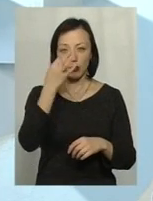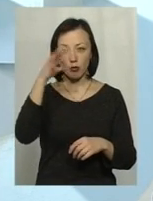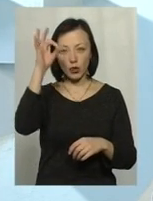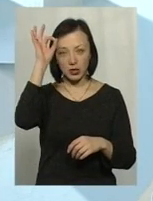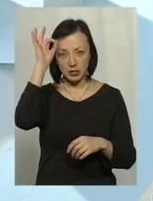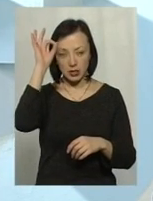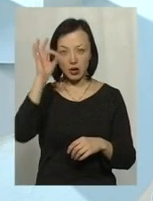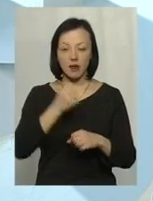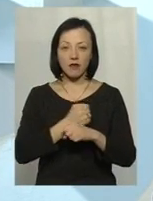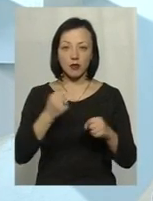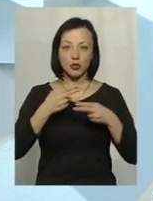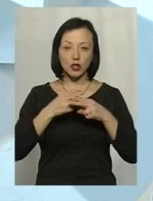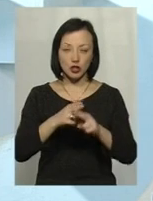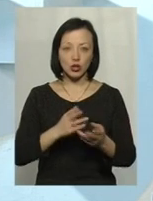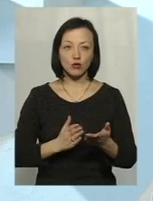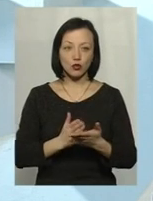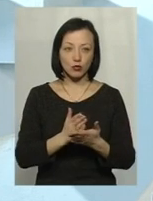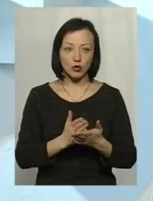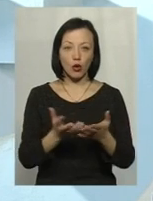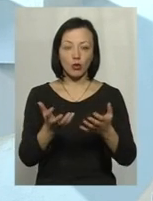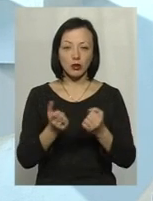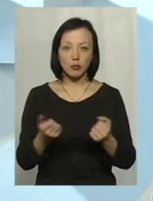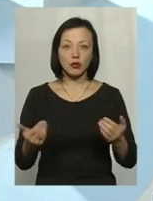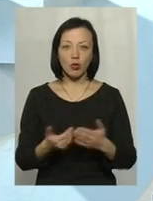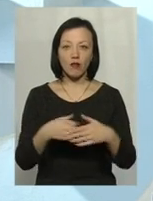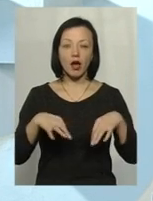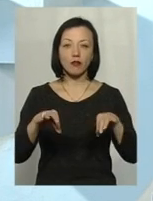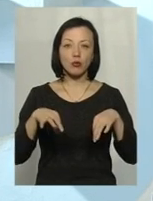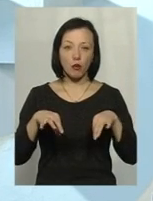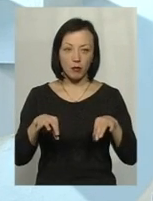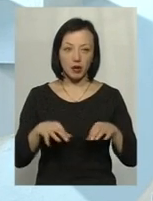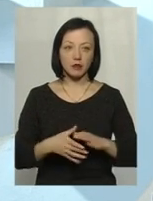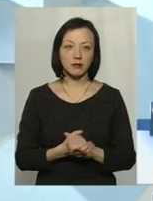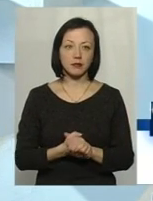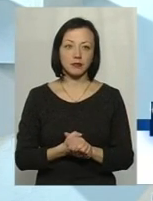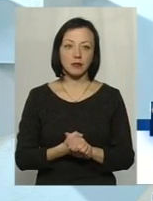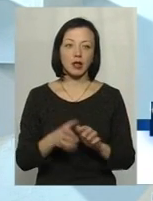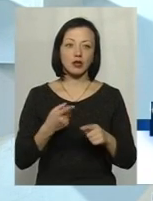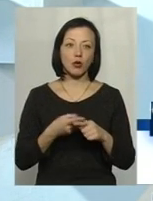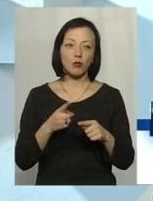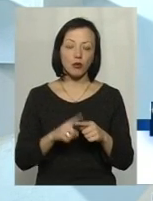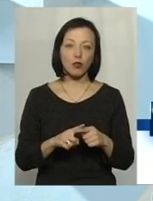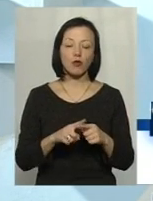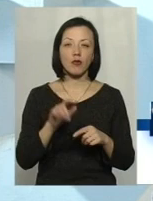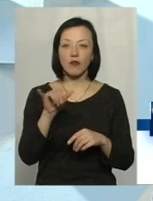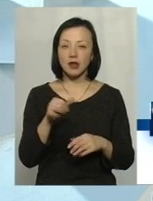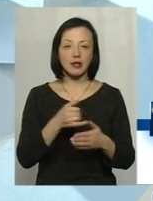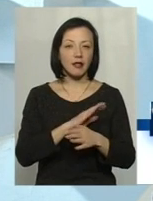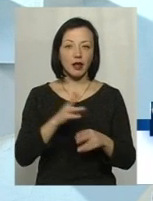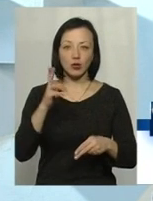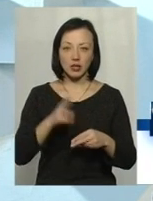поліції вибухотехнічна служба отримала новий автомобіль. Тому вас не до